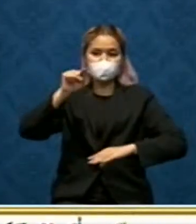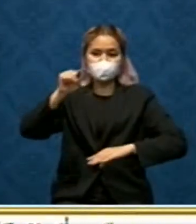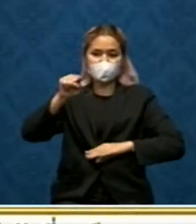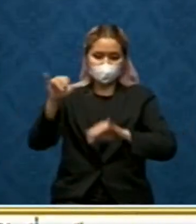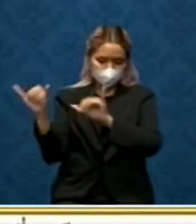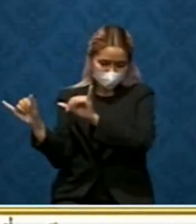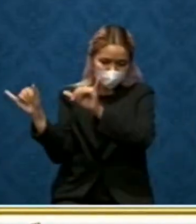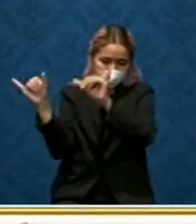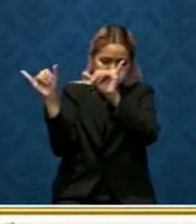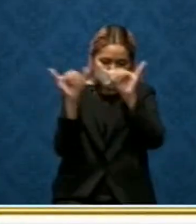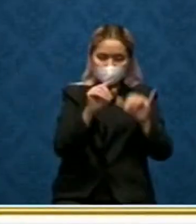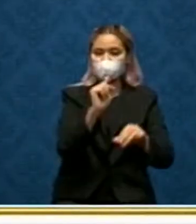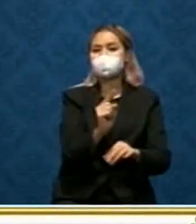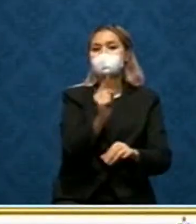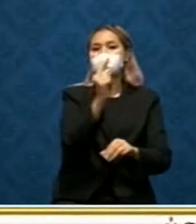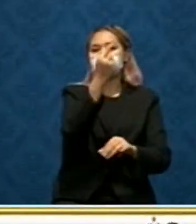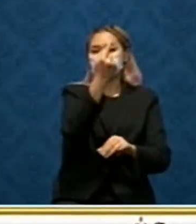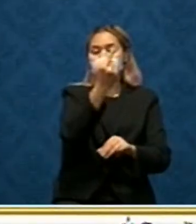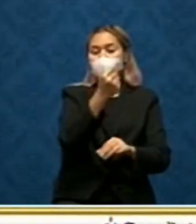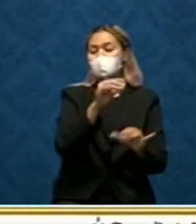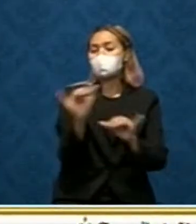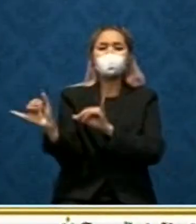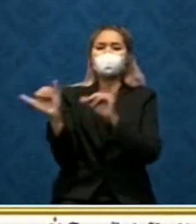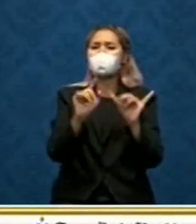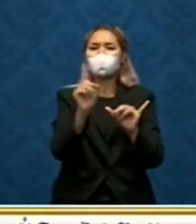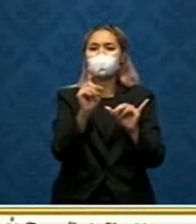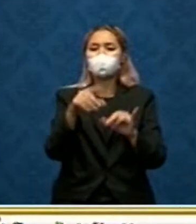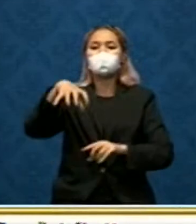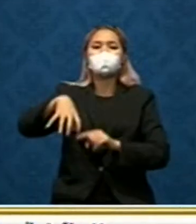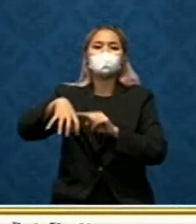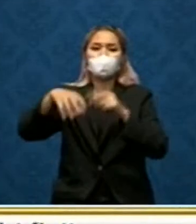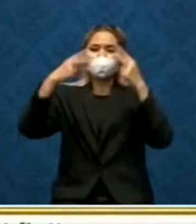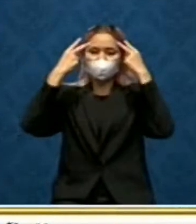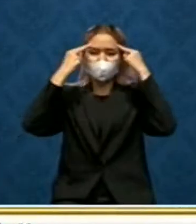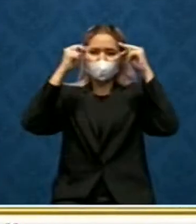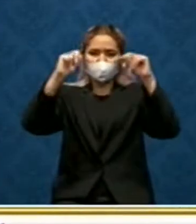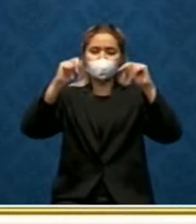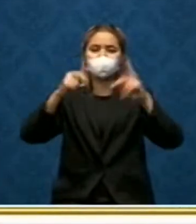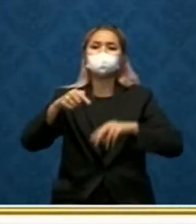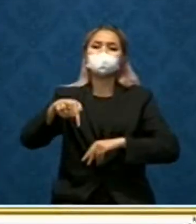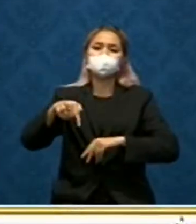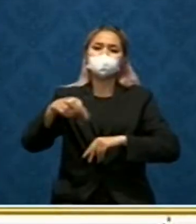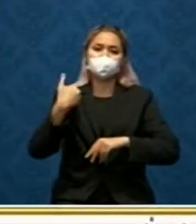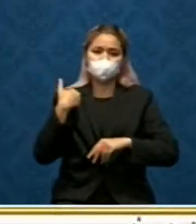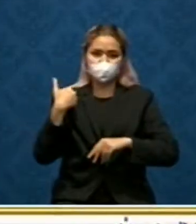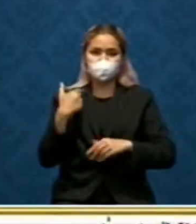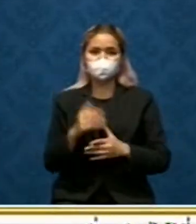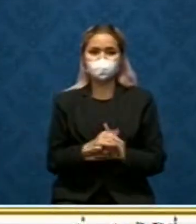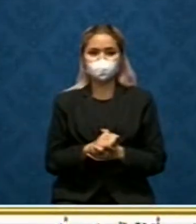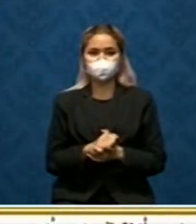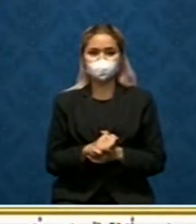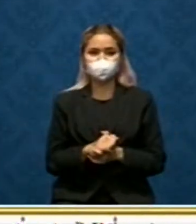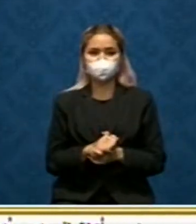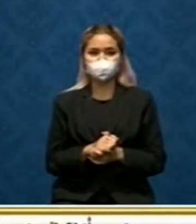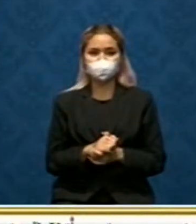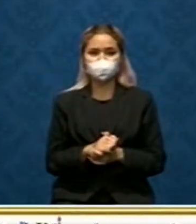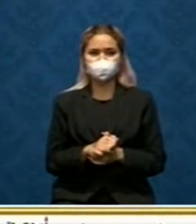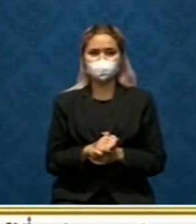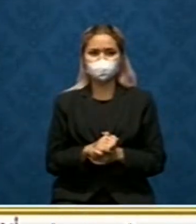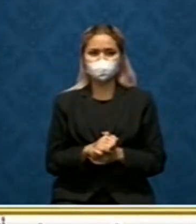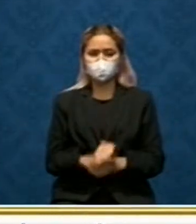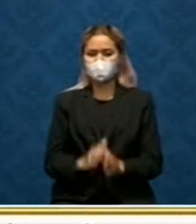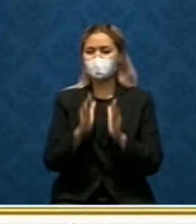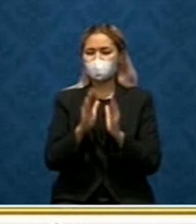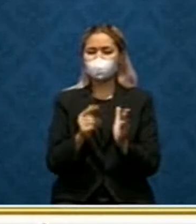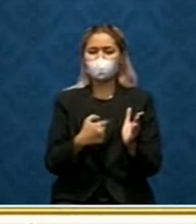ก็เป็ทสำนคนที่สุละหรศๆช